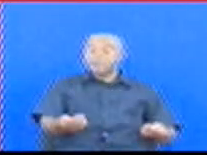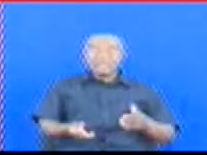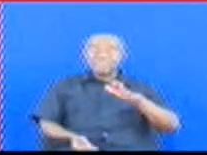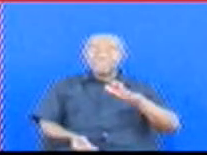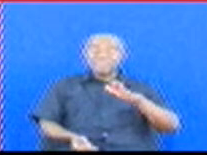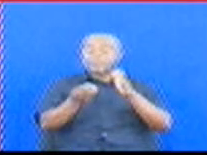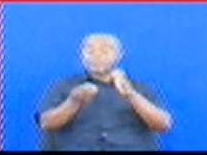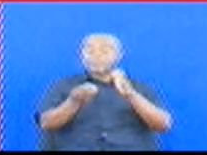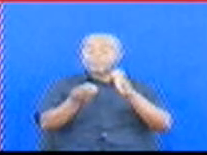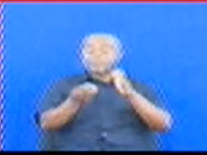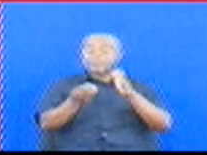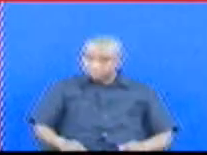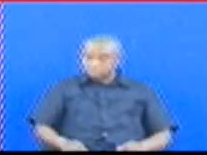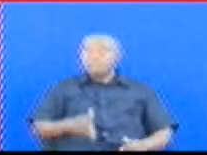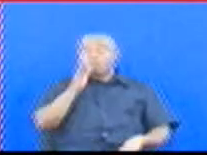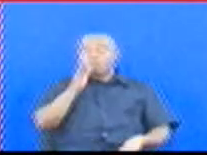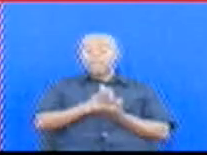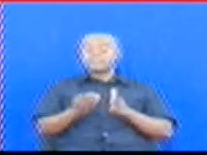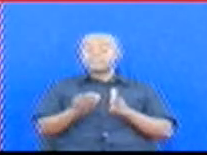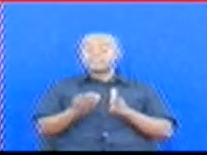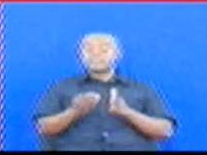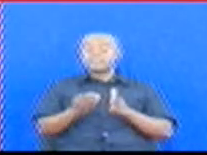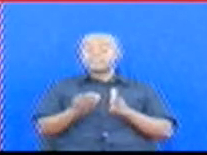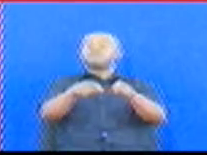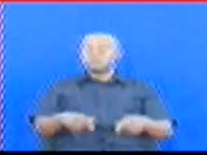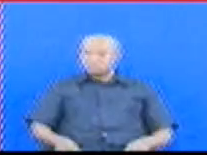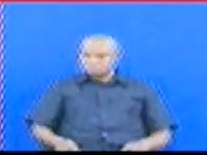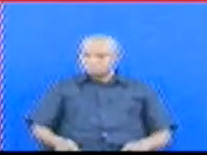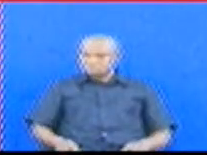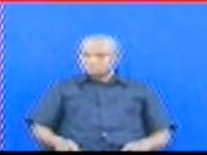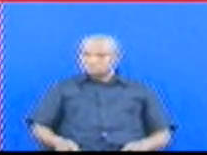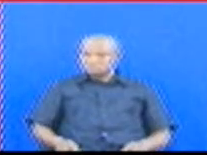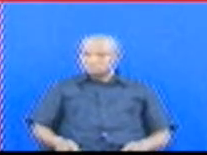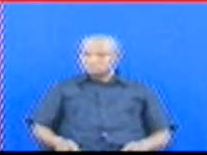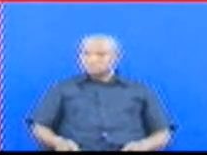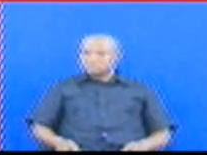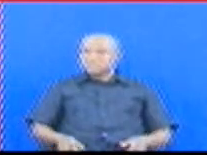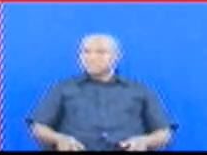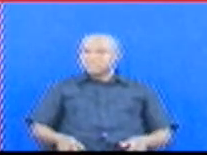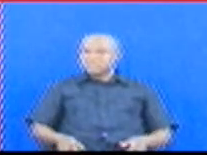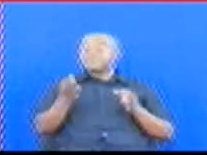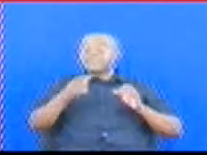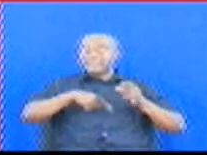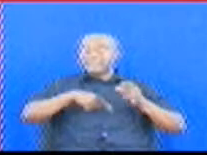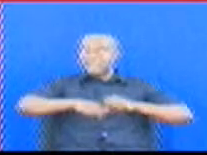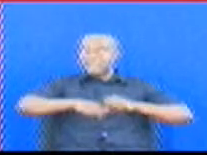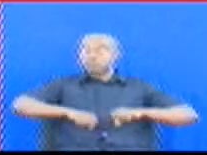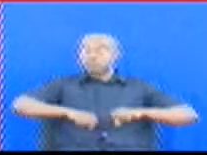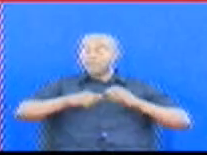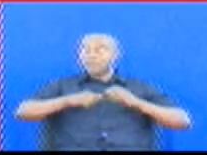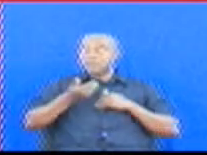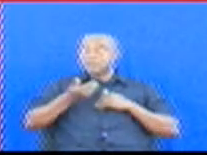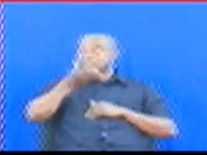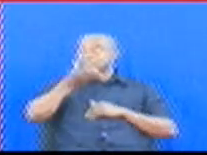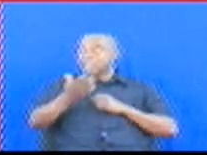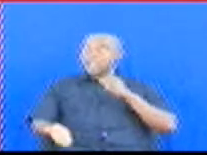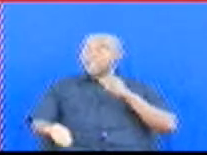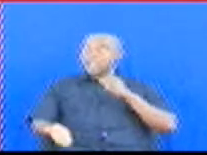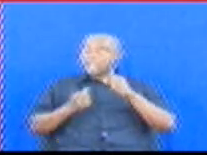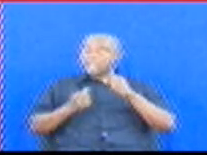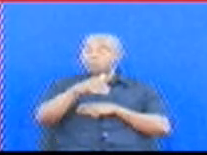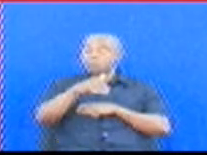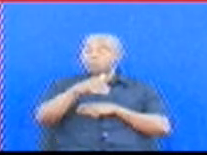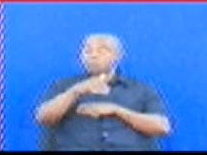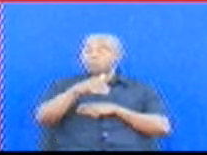dhamana wakati wana haki ya dhamana. Sasa utawala huu wa awamu ya tano, msitunge sheria ambazo mkitoka madarakani